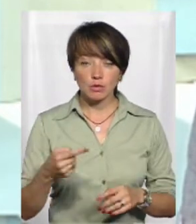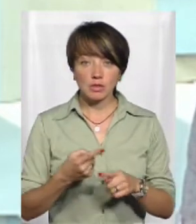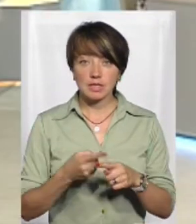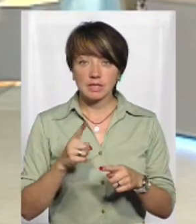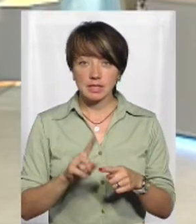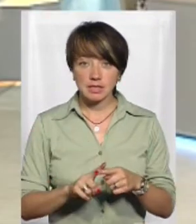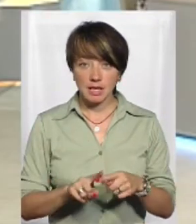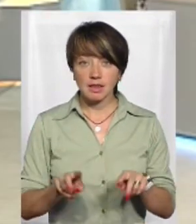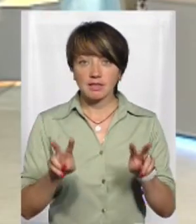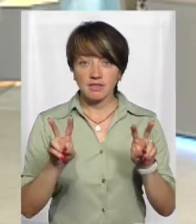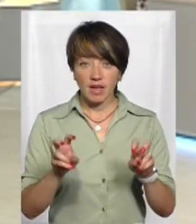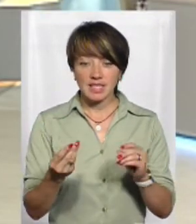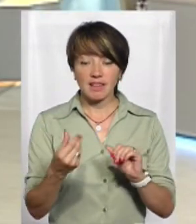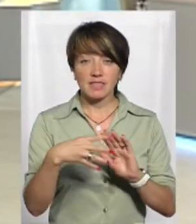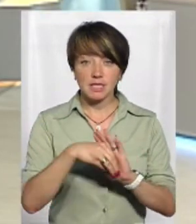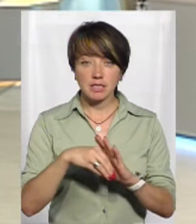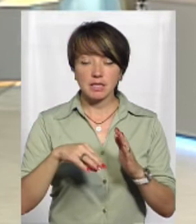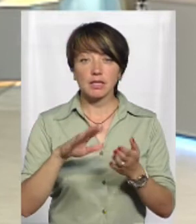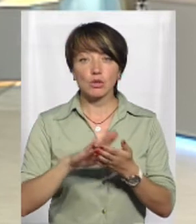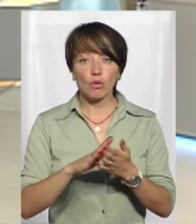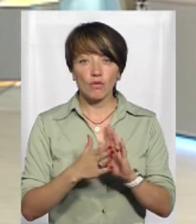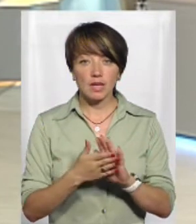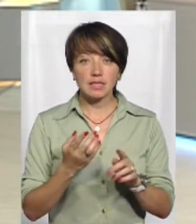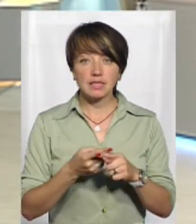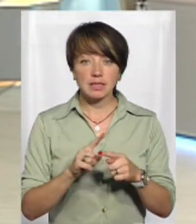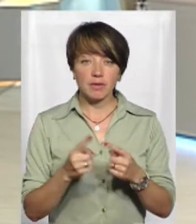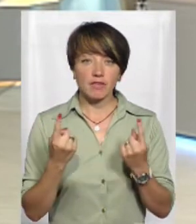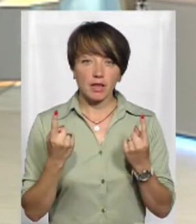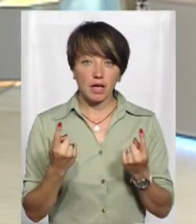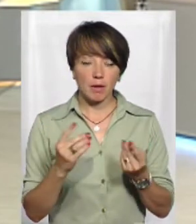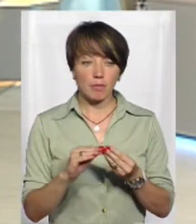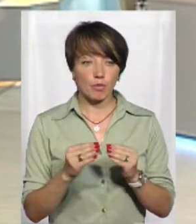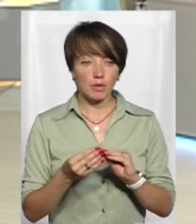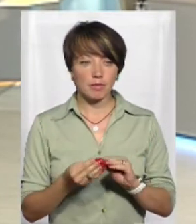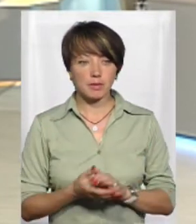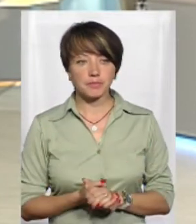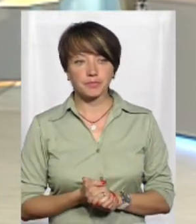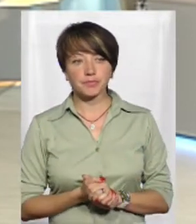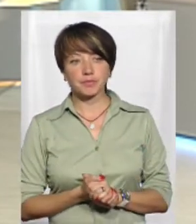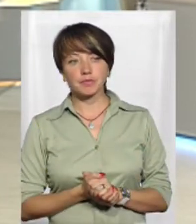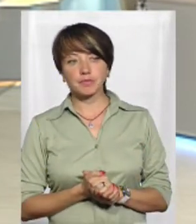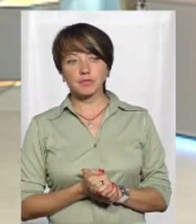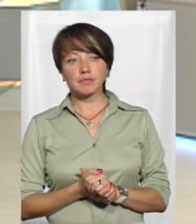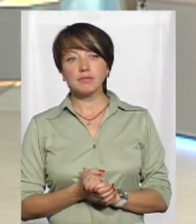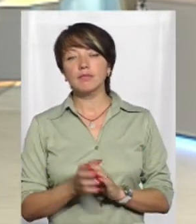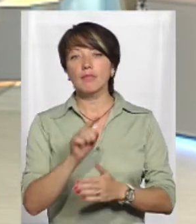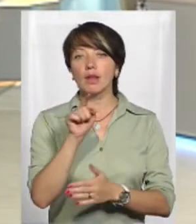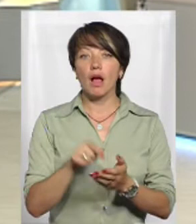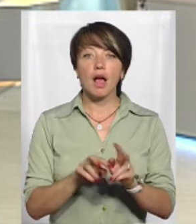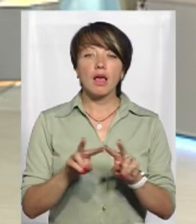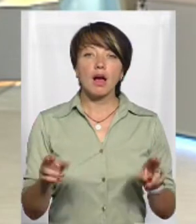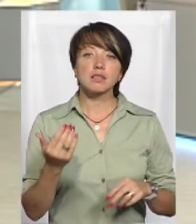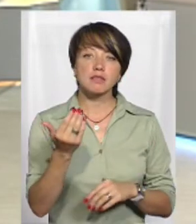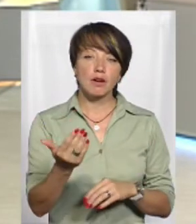називається інвестиційні кошти, договори, так? Так, так, звичайно. То з цим є дуже велика проблема. Пані Наталю, а як було з вашим будинком? Аналогічна